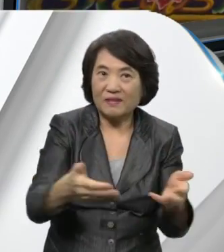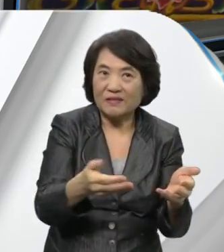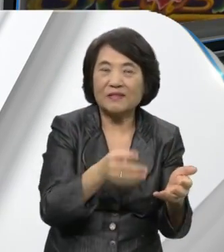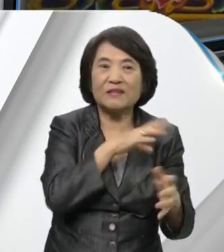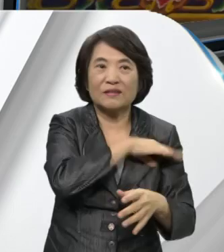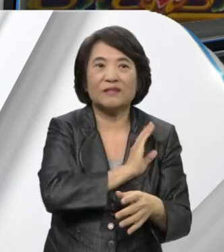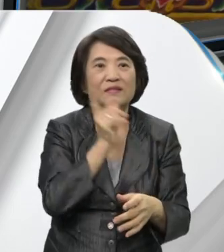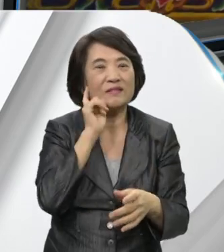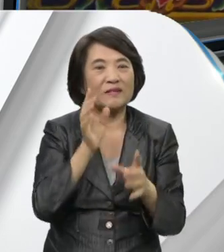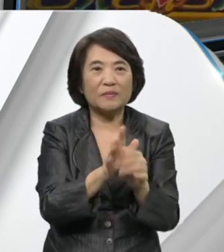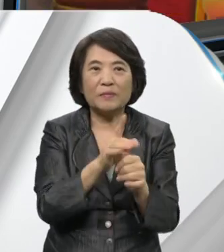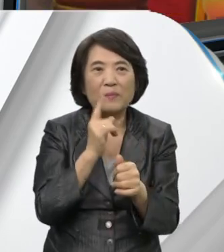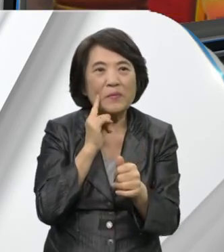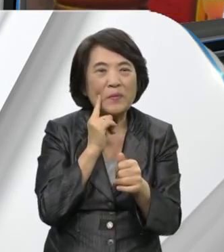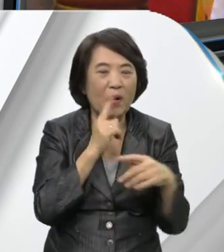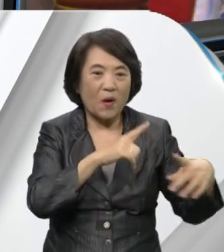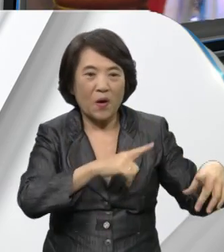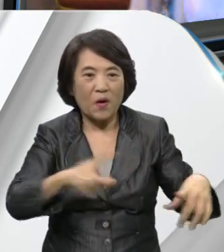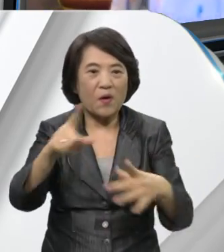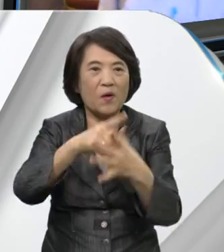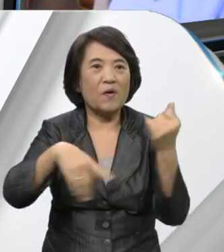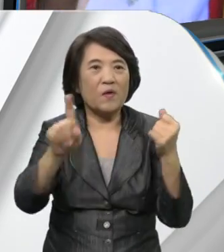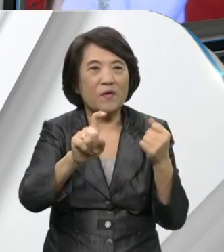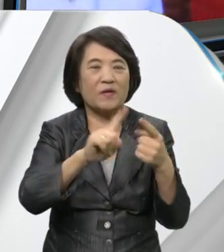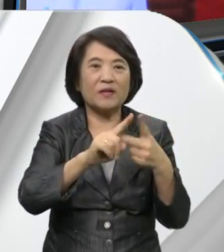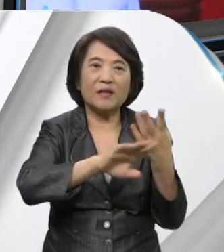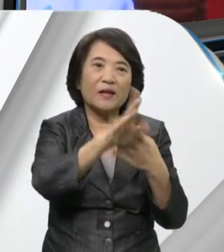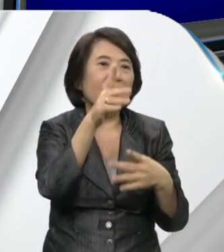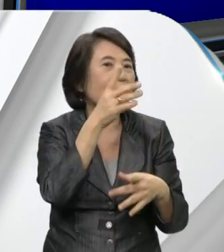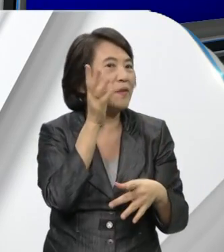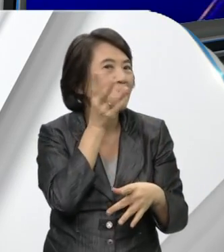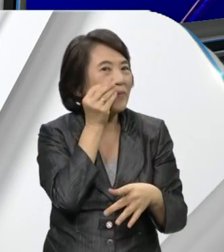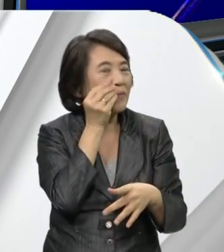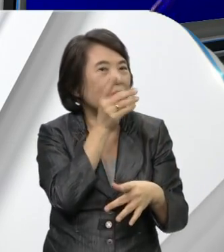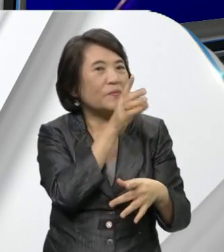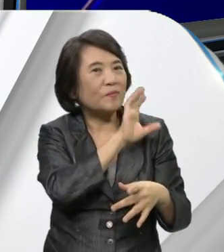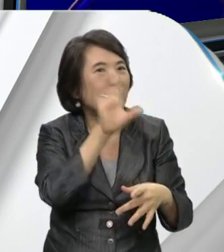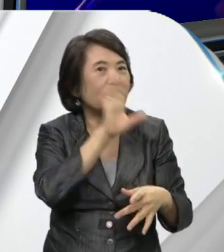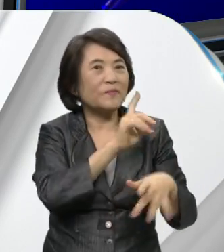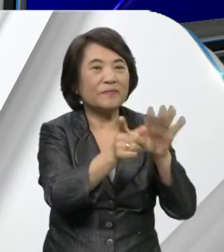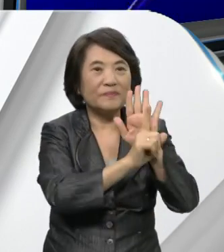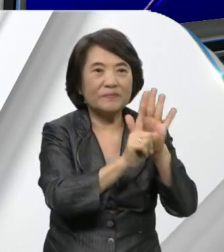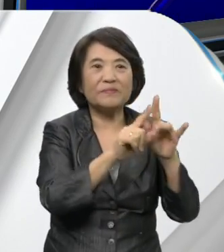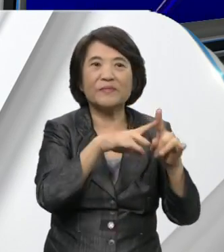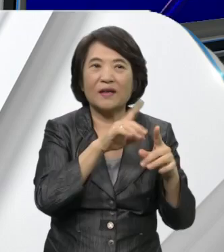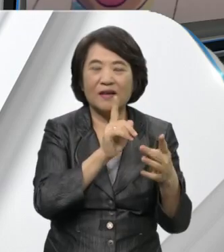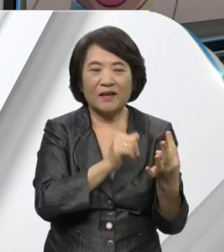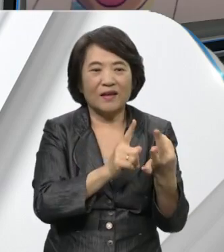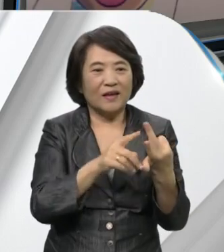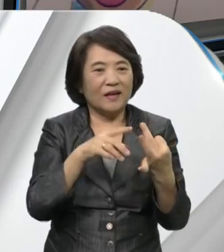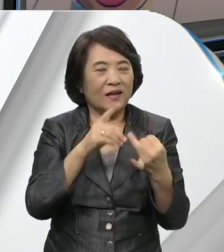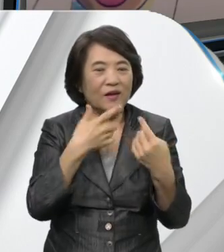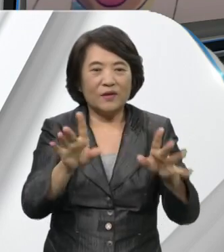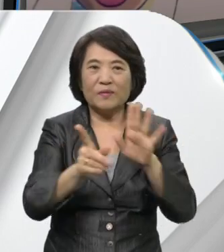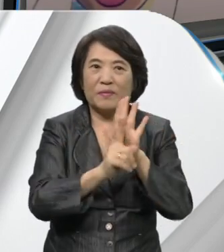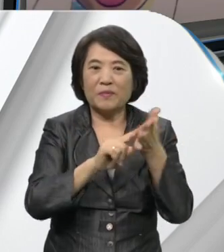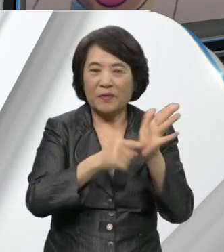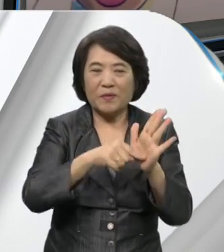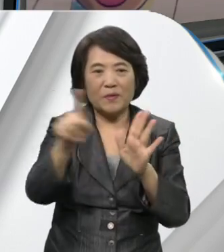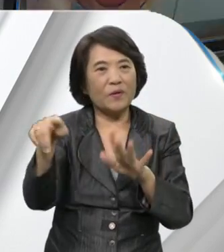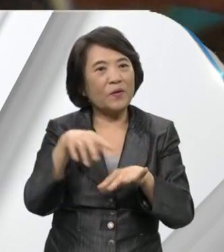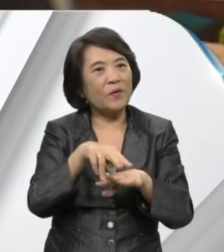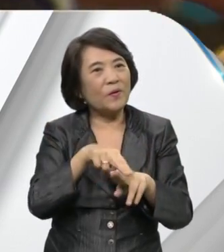客家料理，搭配客家台戏和客家戏歌手唱的歌，欢度丰收的一年。